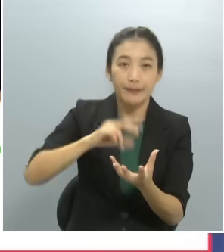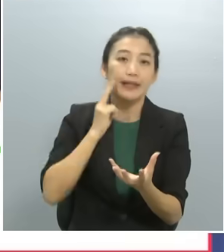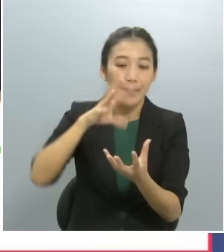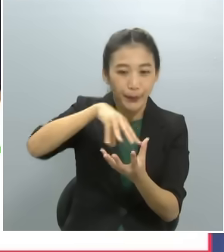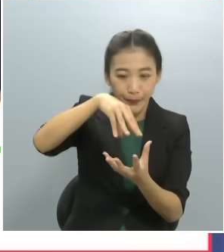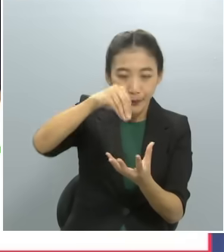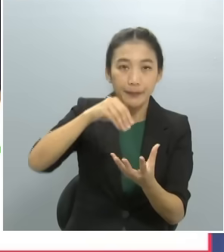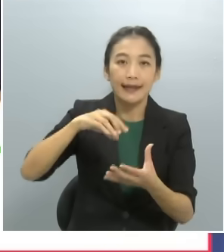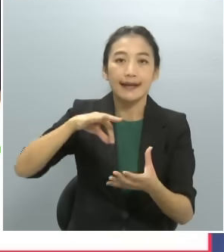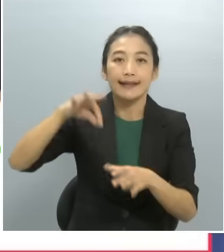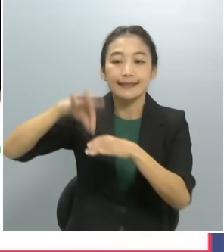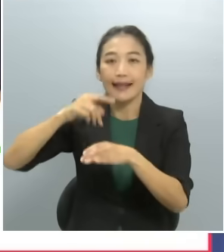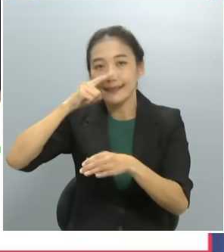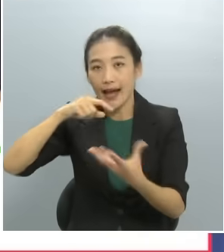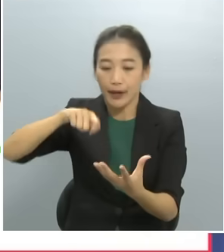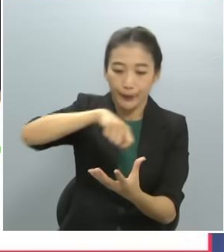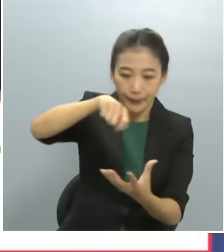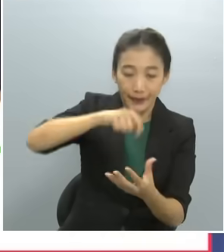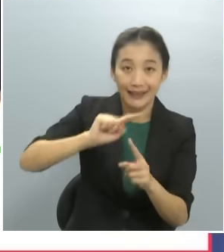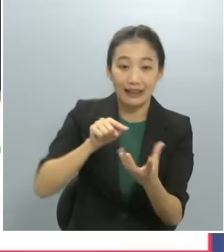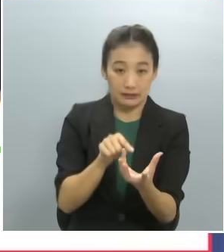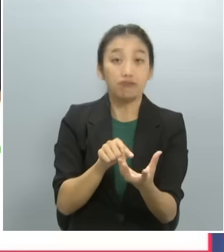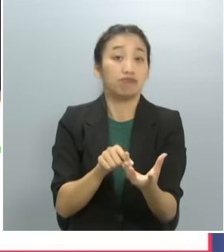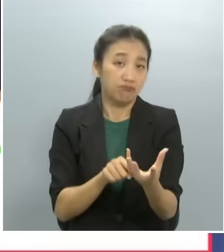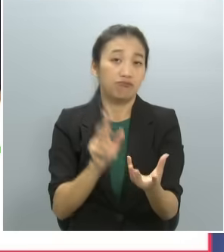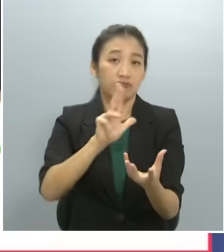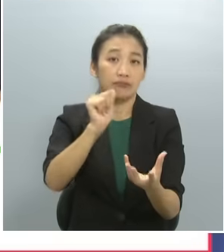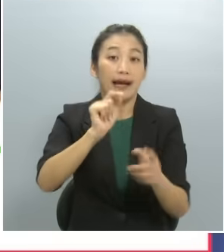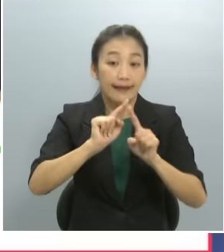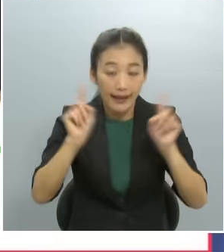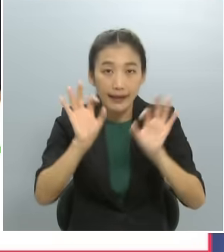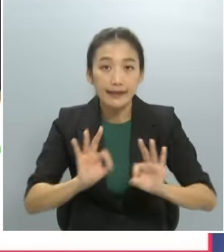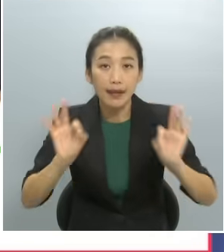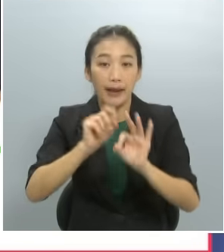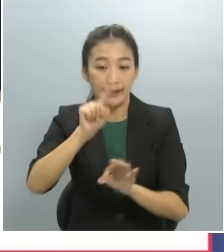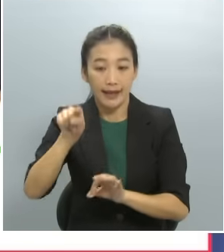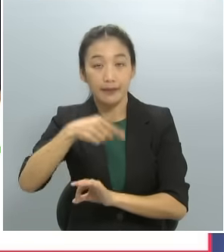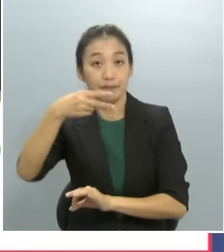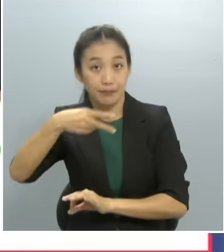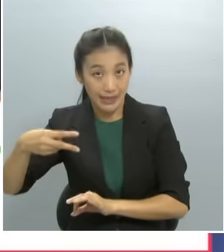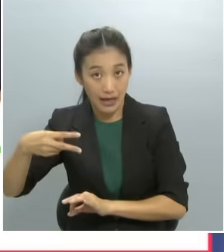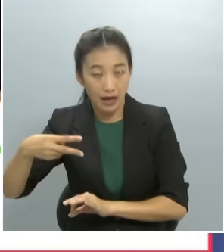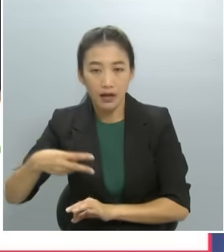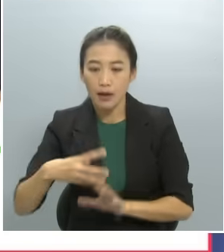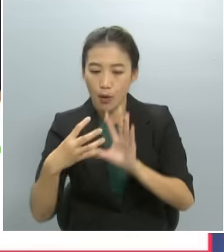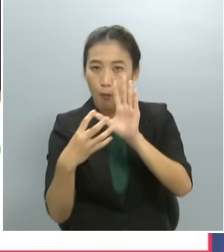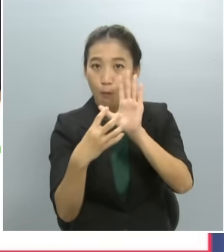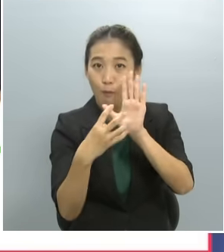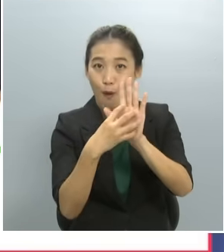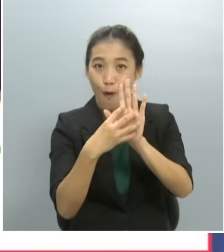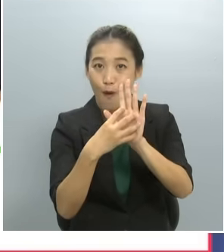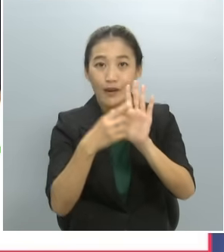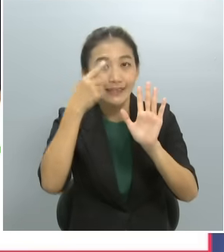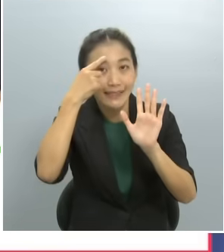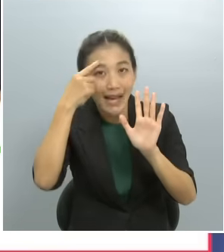ที่เป็นโลโก้สีดำแล้วมีตัว Gตรงกลางคล้ายกับรูปไข่ตรงนี้ทนาย